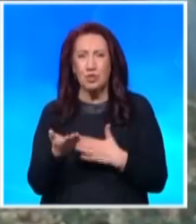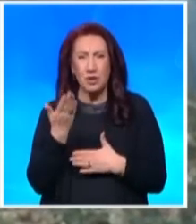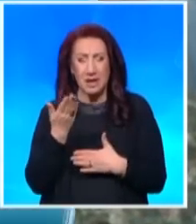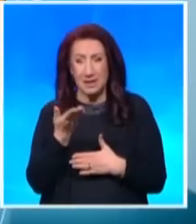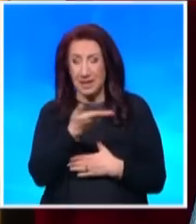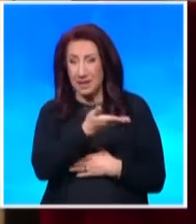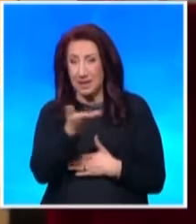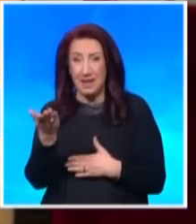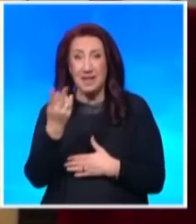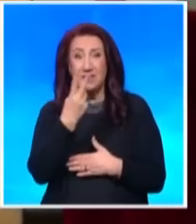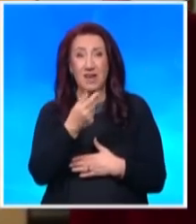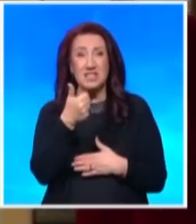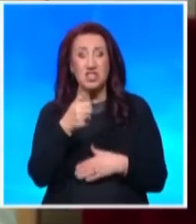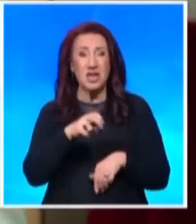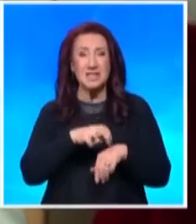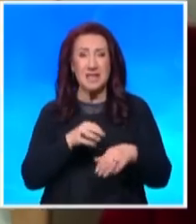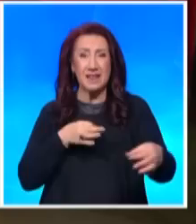декара?